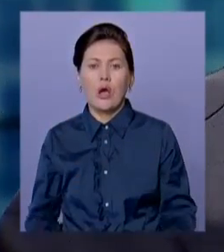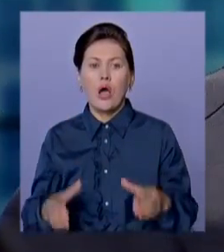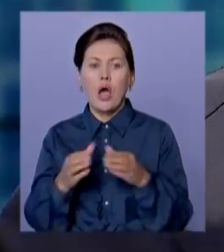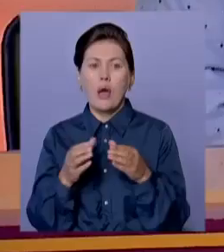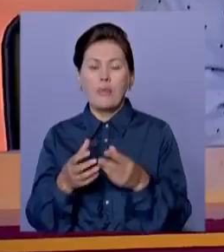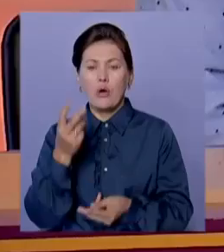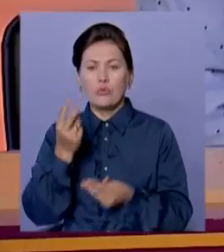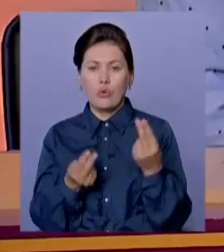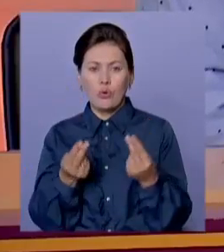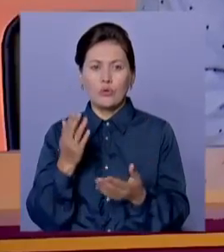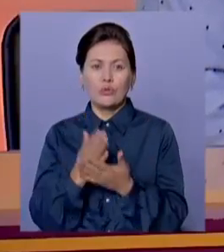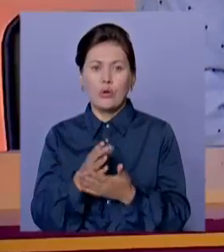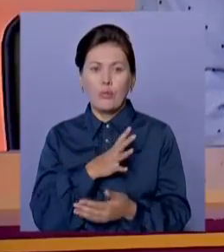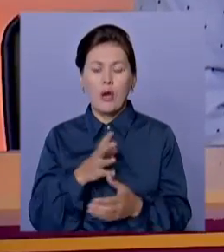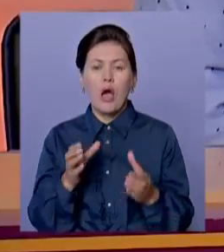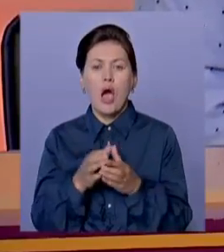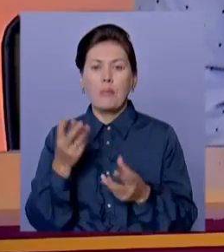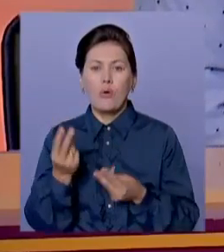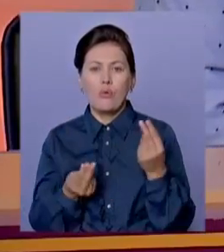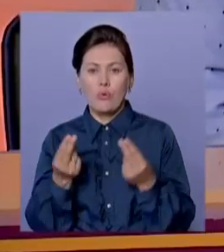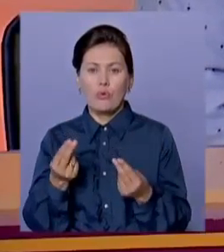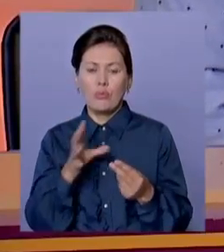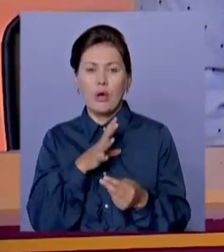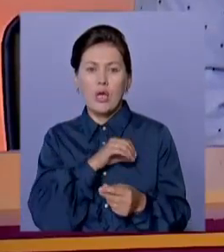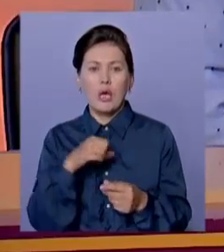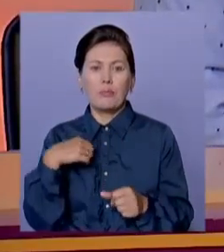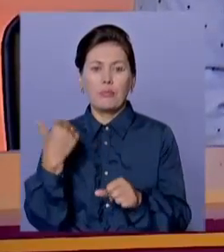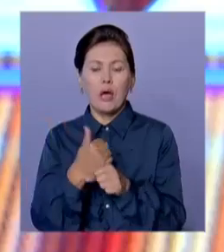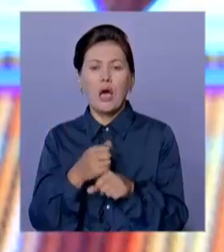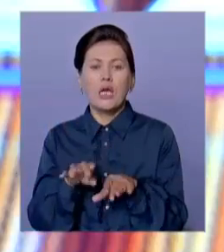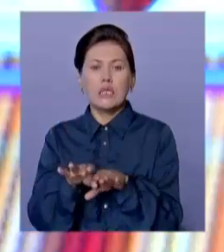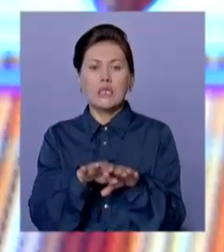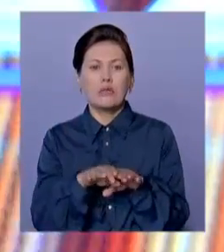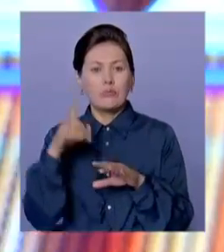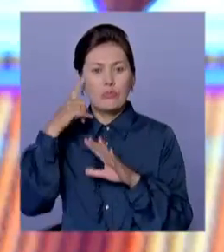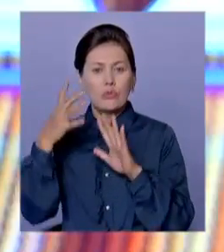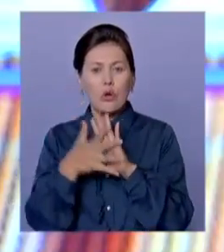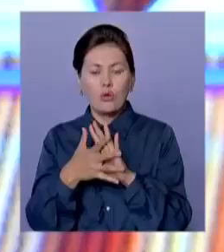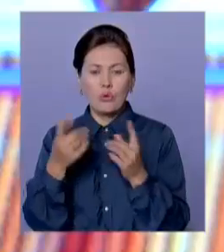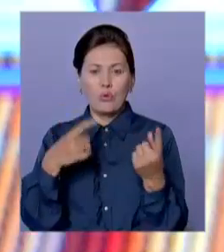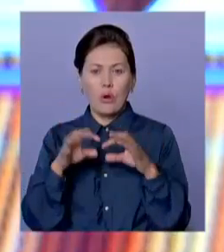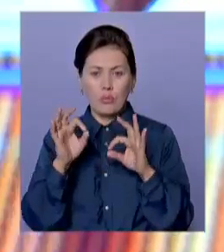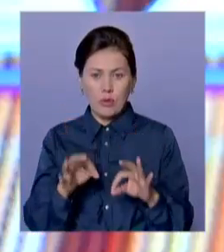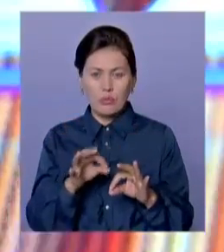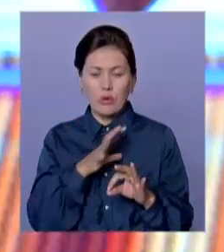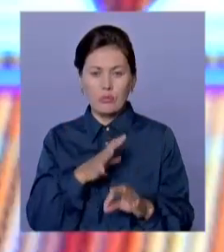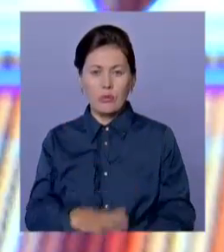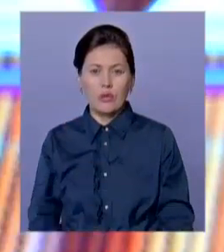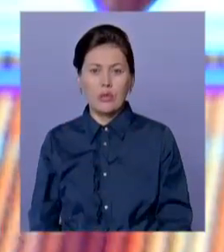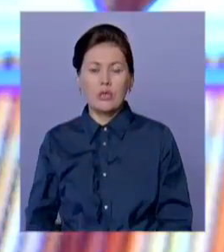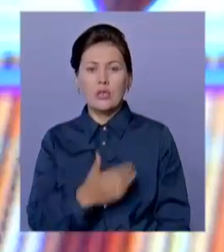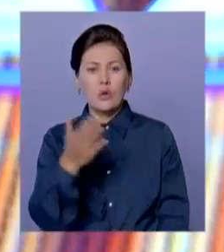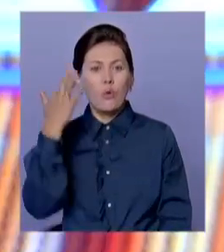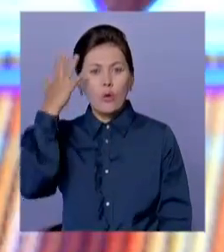ойын. Командалық ойын болу керек. Ең бастысы бірлік түсінісе білу керек қой. Әрине. Сіздердің